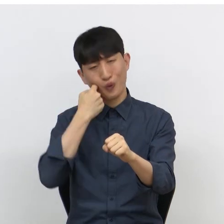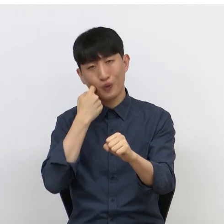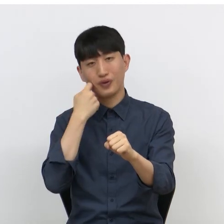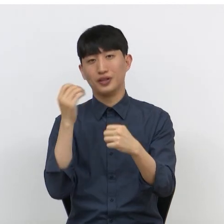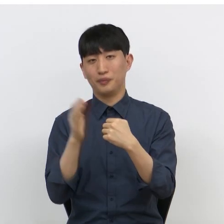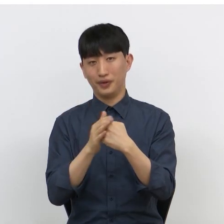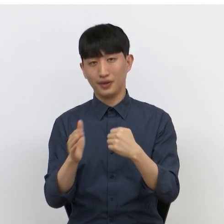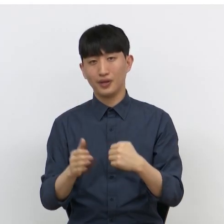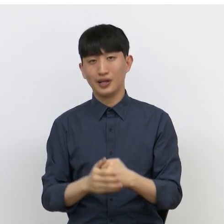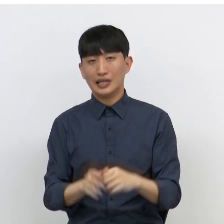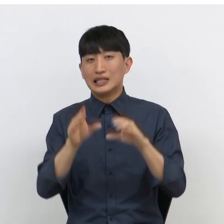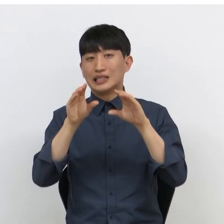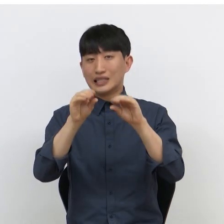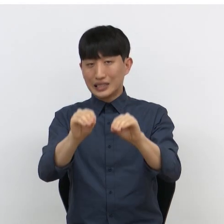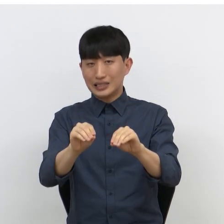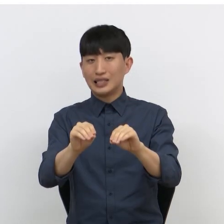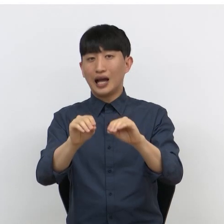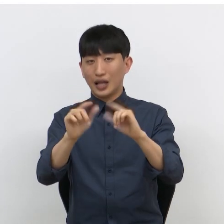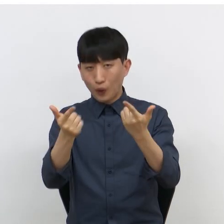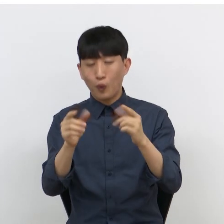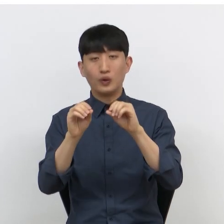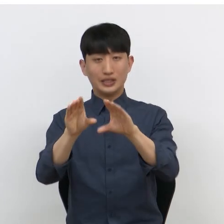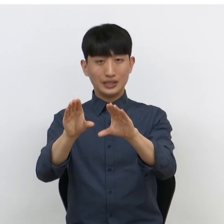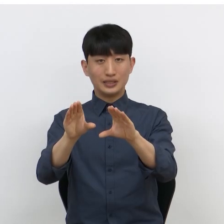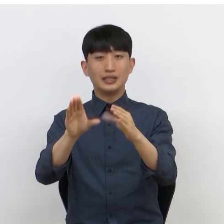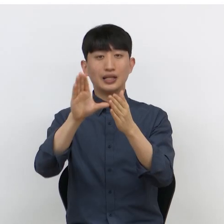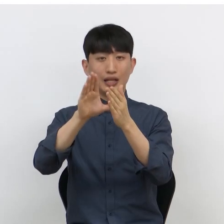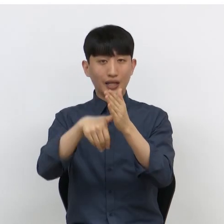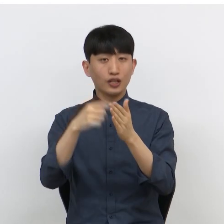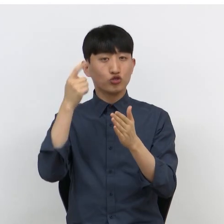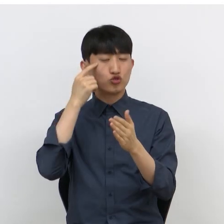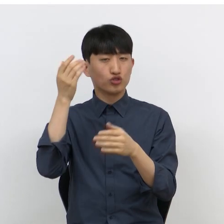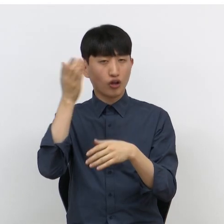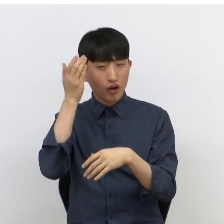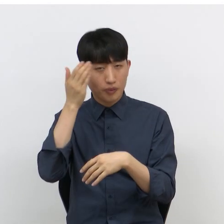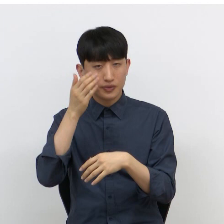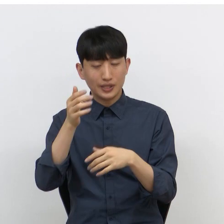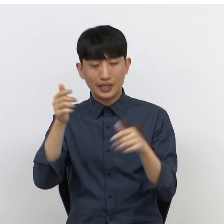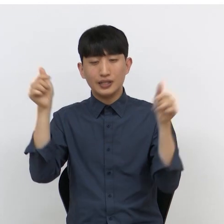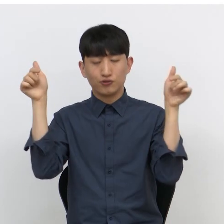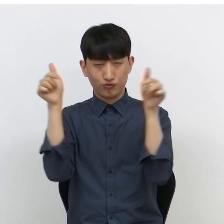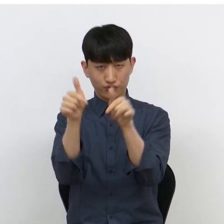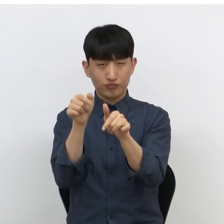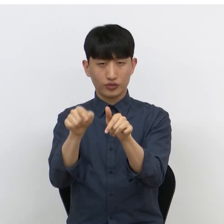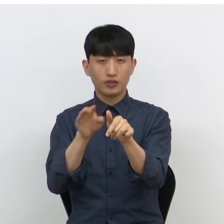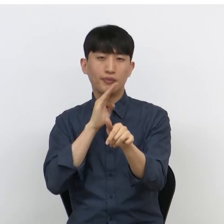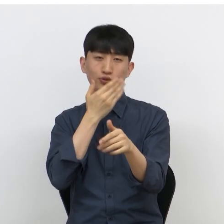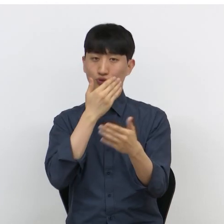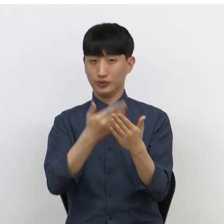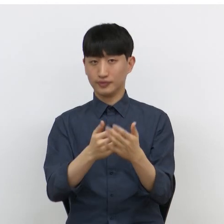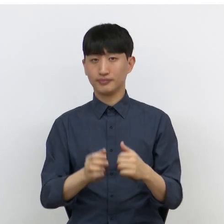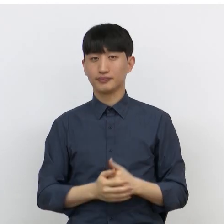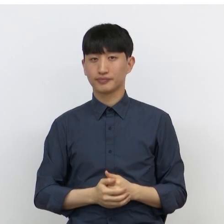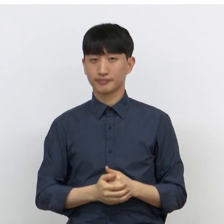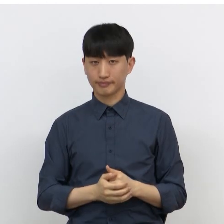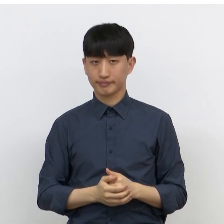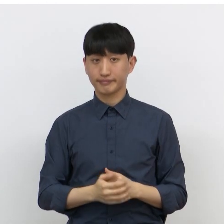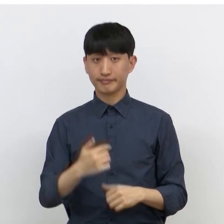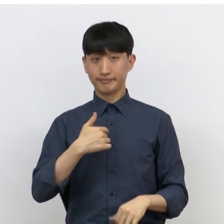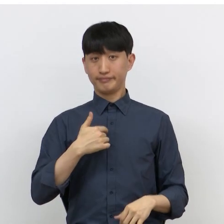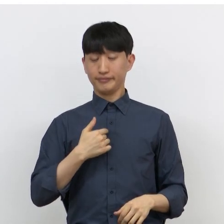한 끄지 않은 상태에서 눈떨림을 해결하는 게 되게 되게 중요하거든요. 그래서 저는 이런